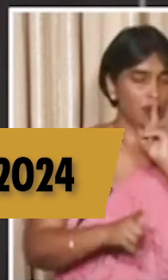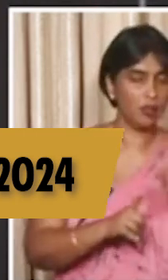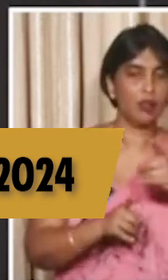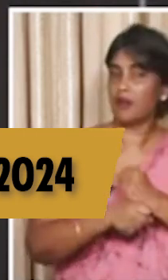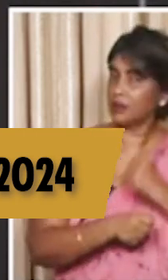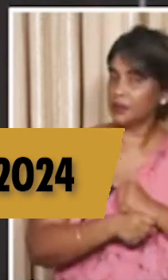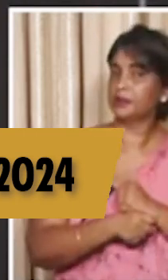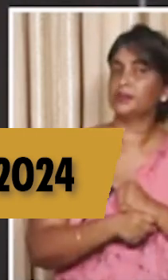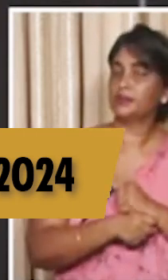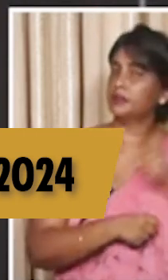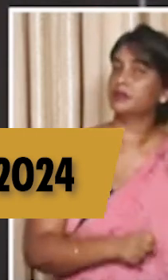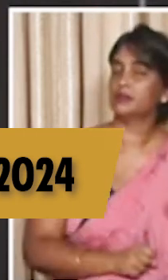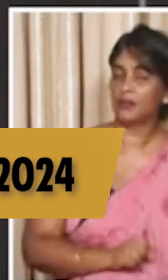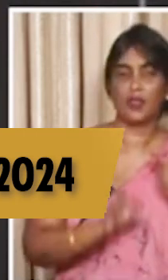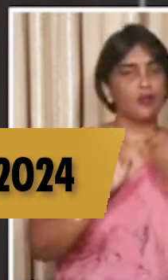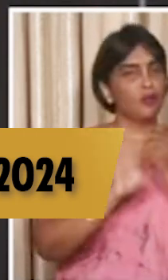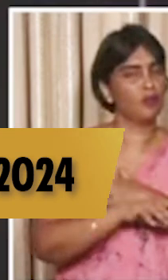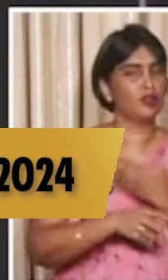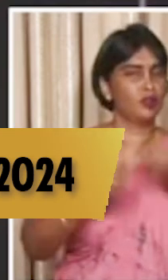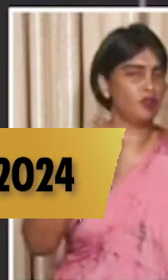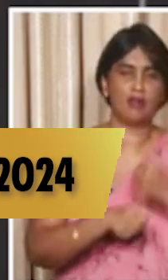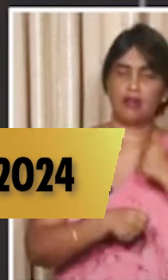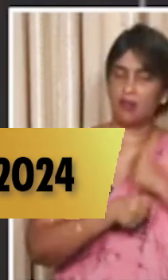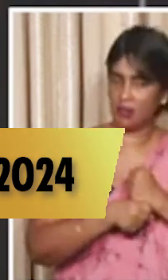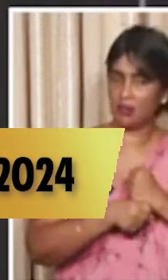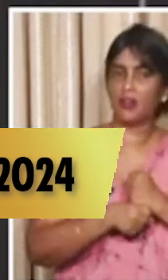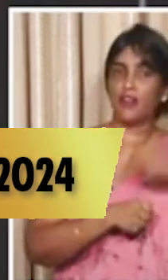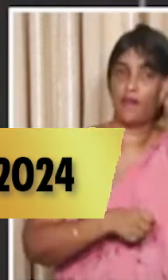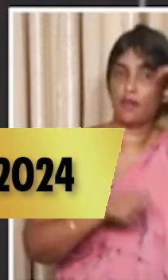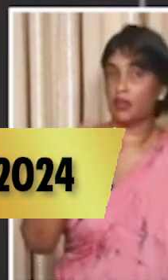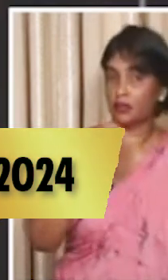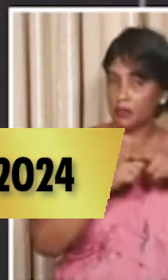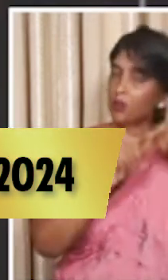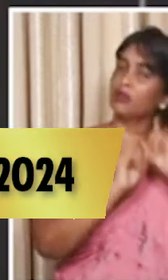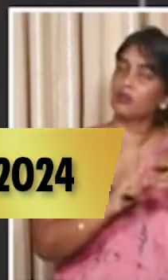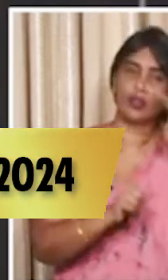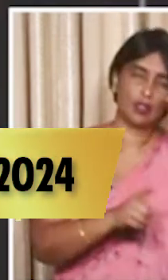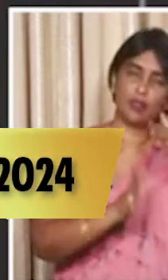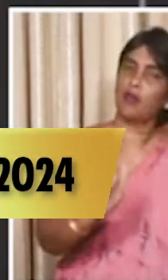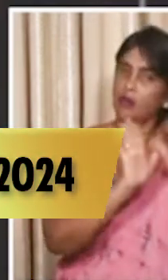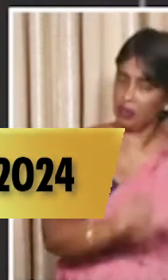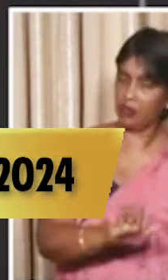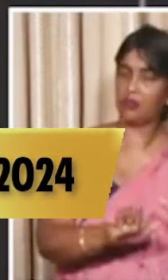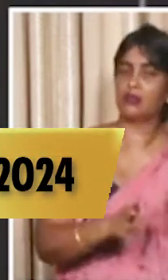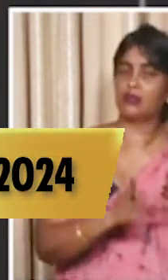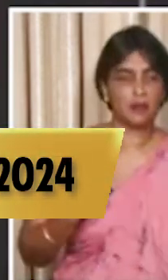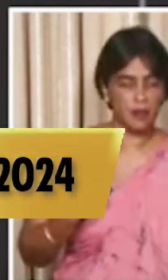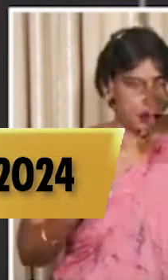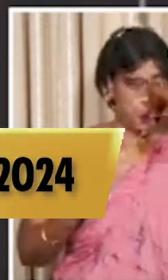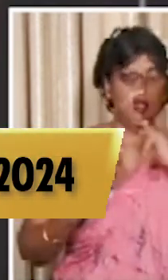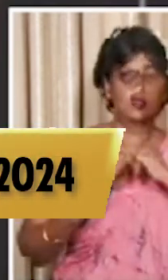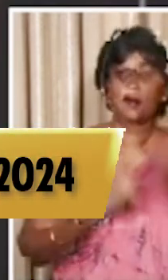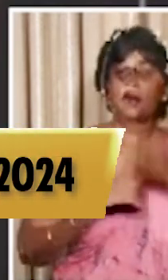අනුප්‍රාප්තික ආණ්ඩුවකට මේ පහුගිය කාලේ බංකොලොත්තු ආණ්ඩුවට අර විදුලි කප්පාදුව හැම තියෙන්න ඕනේ, තෙල් පොලින් හැම තියෙන්න ඕනේ, මොනවත්ම කරන්න බෑ.